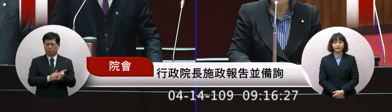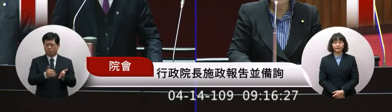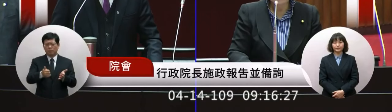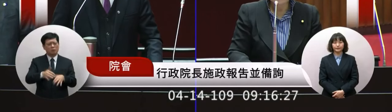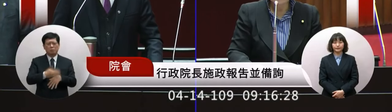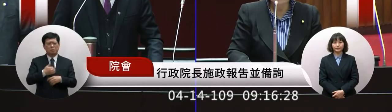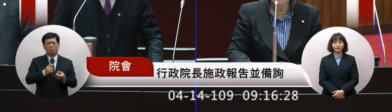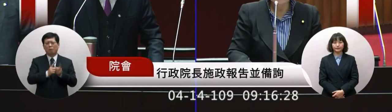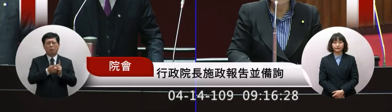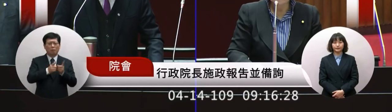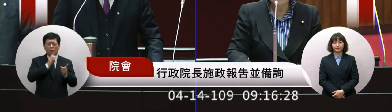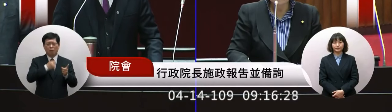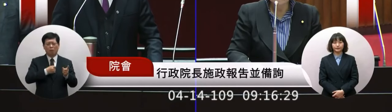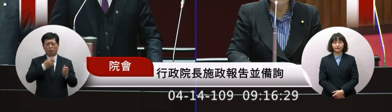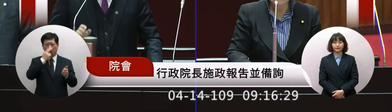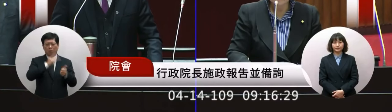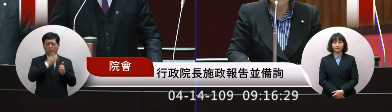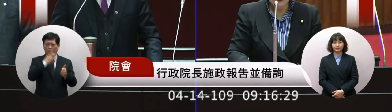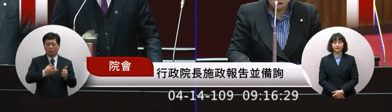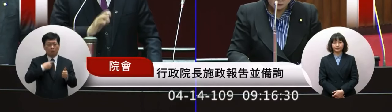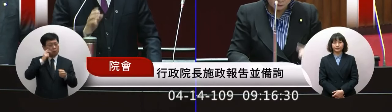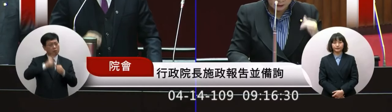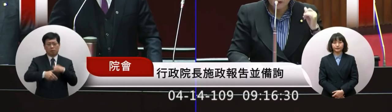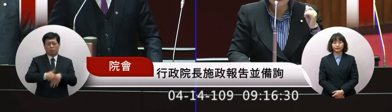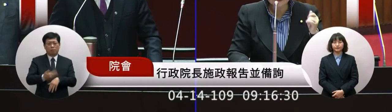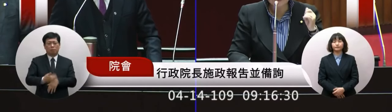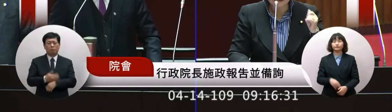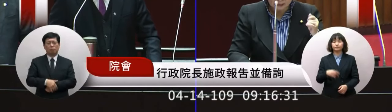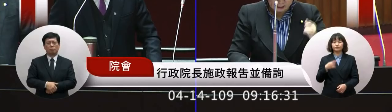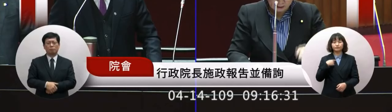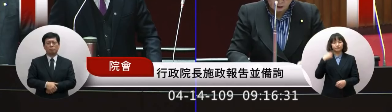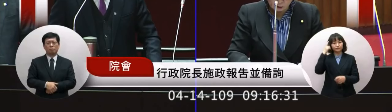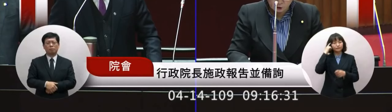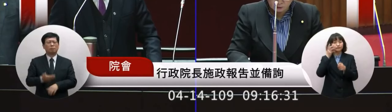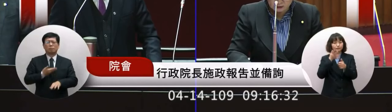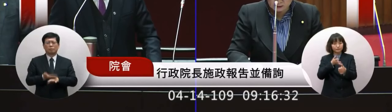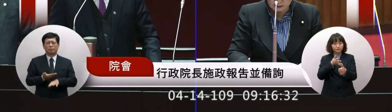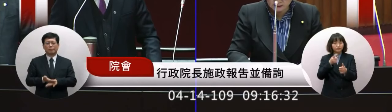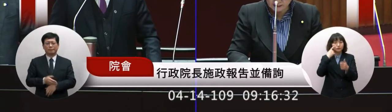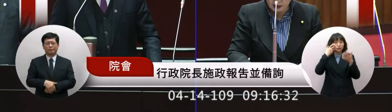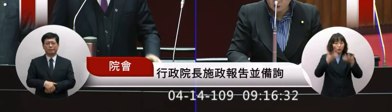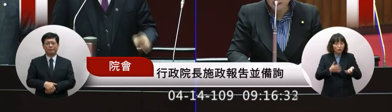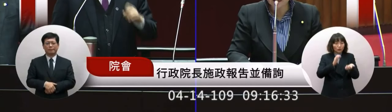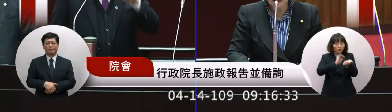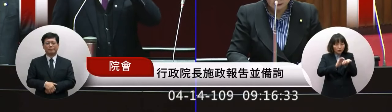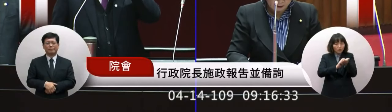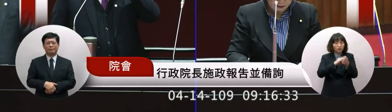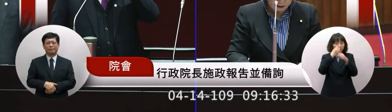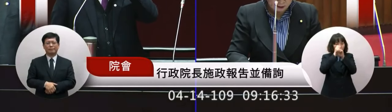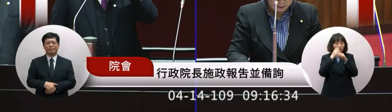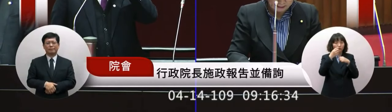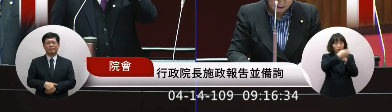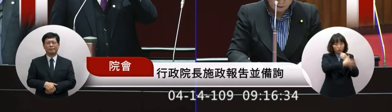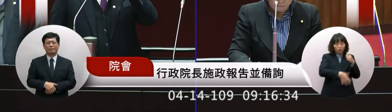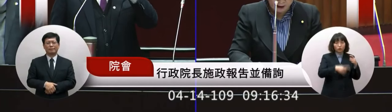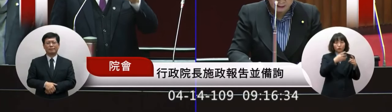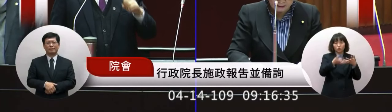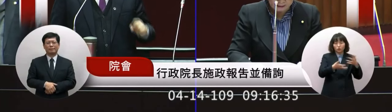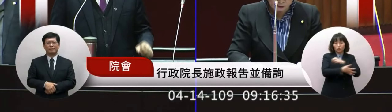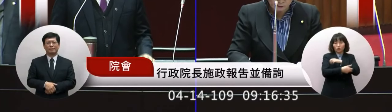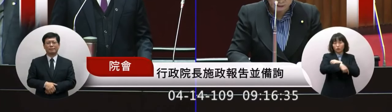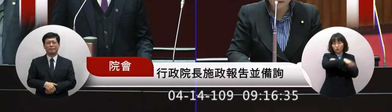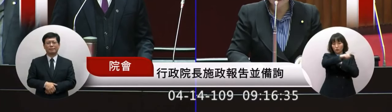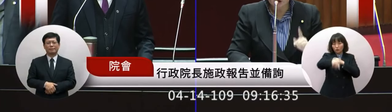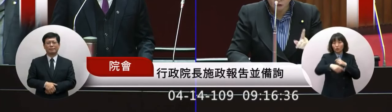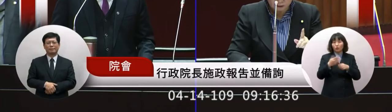绝对不会说有亏待或者漠视。 所以我请院长呢重视医检药护等医师人员在防